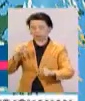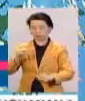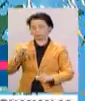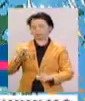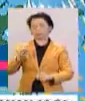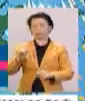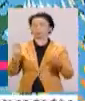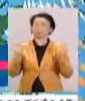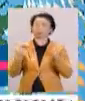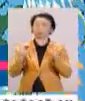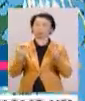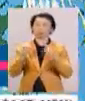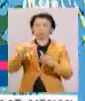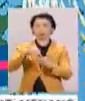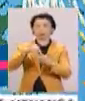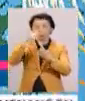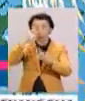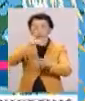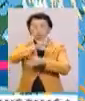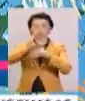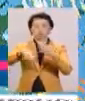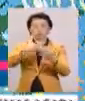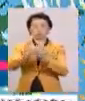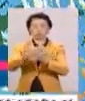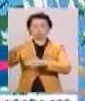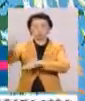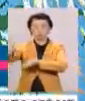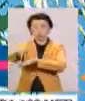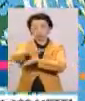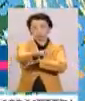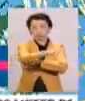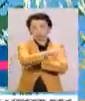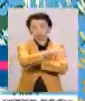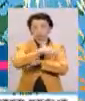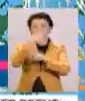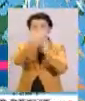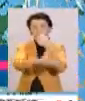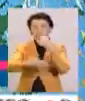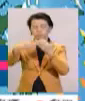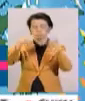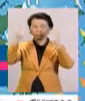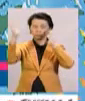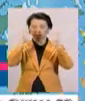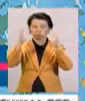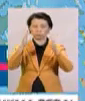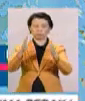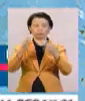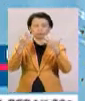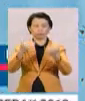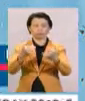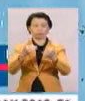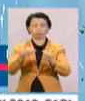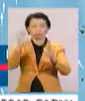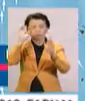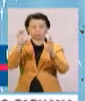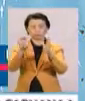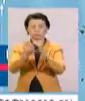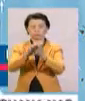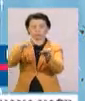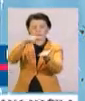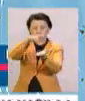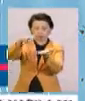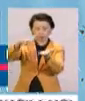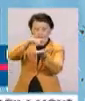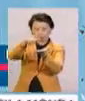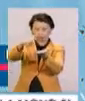Malaysia khususnya untuk kesemua perairan-perairan di seluruh Malaysia. Menerusi paparan imej gemar radar yang